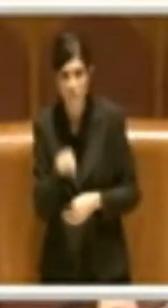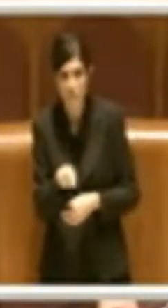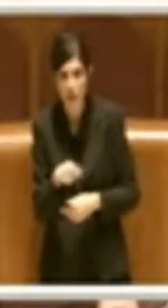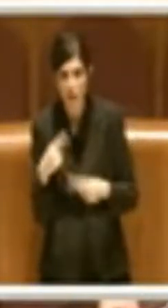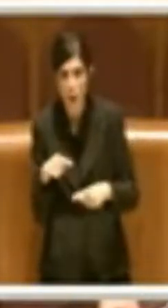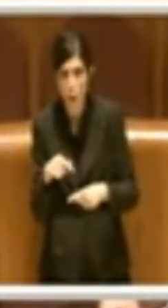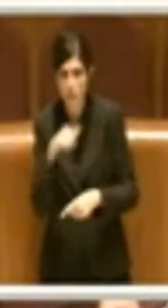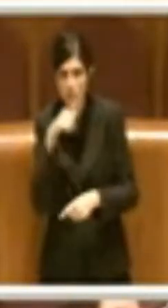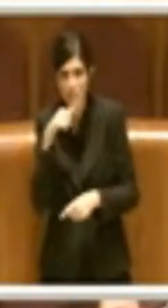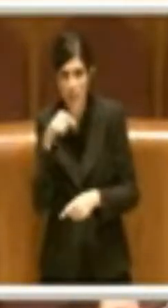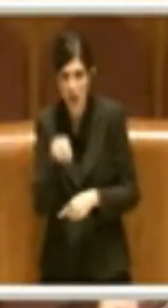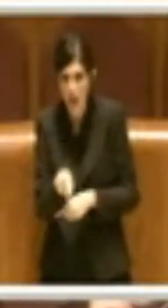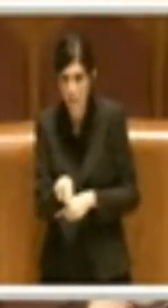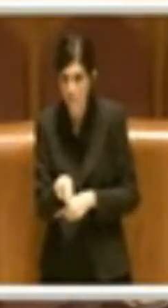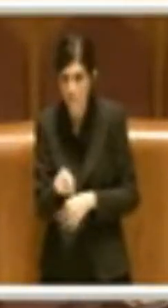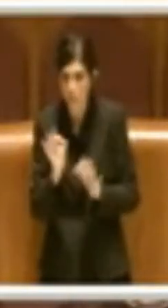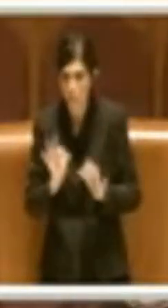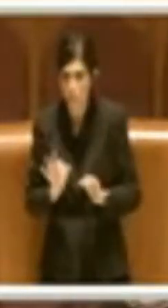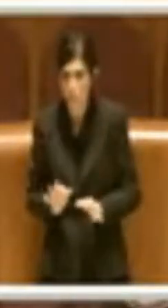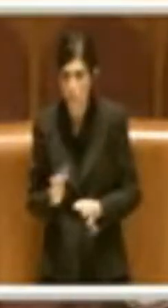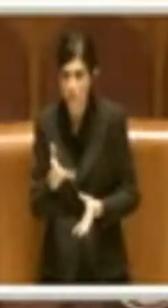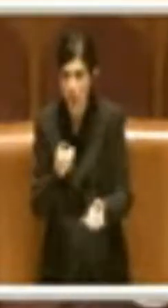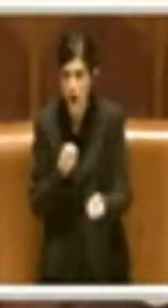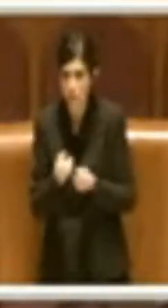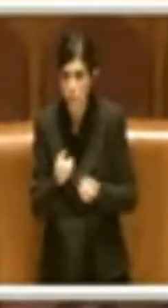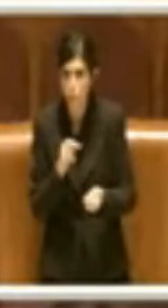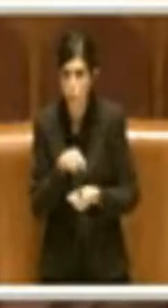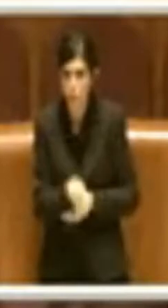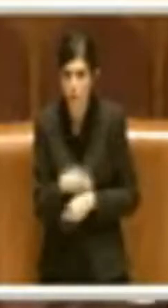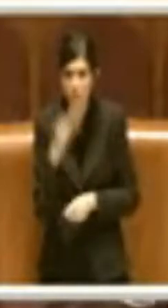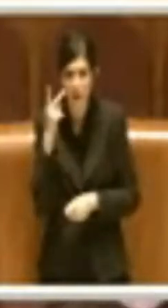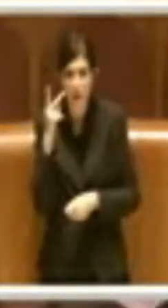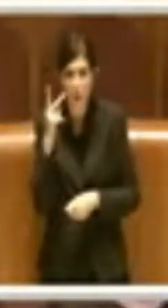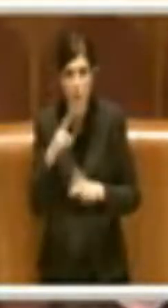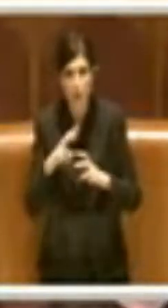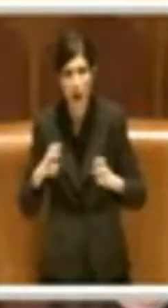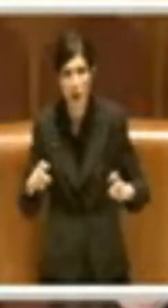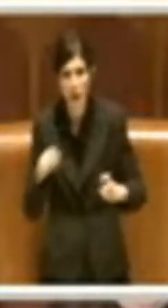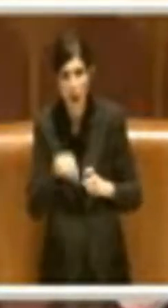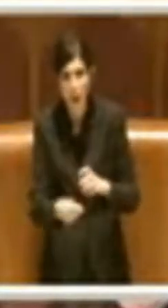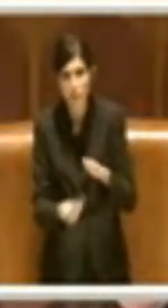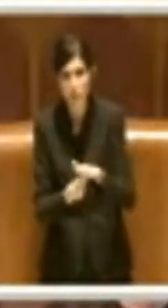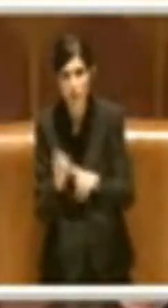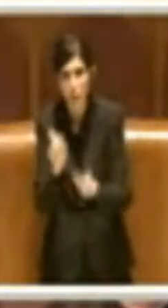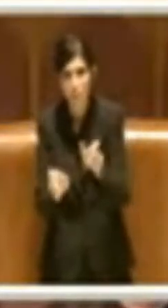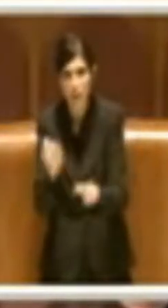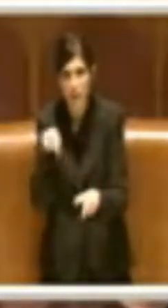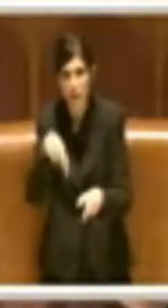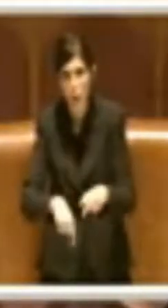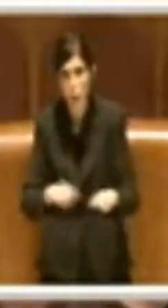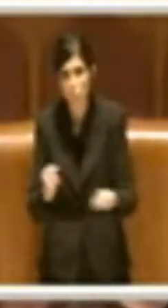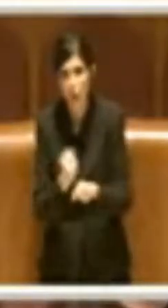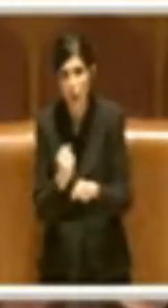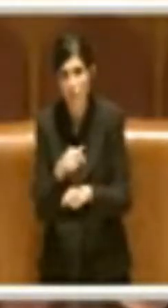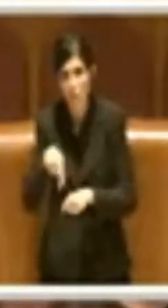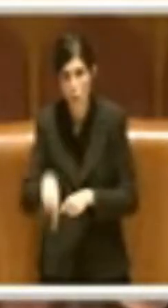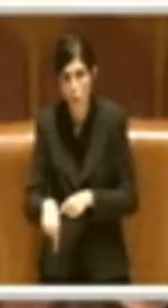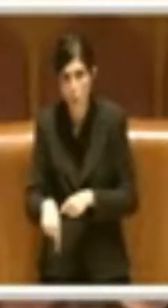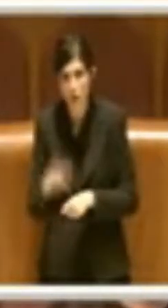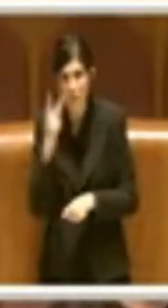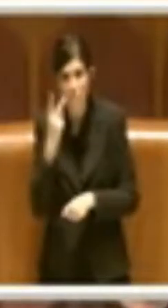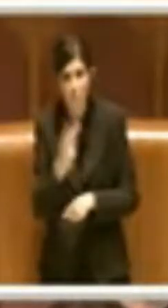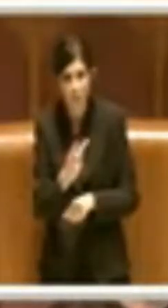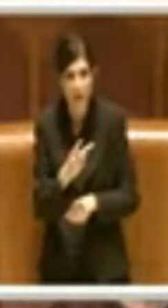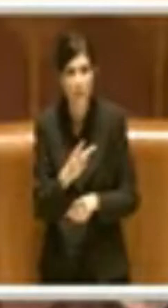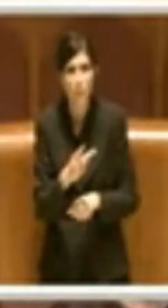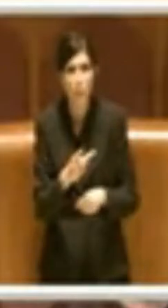necessità, chiedendo appunto, dopo previa approfondita analisi del personale attualmente in servizio, quindi guardando al numero delle